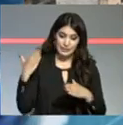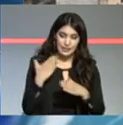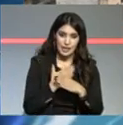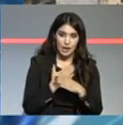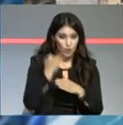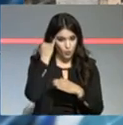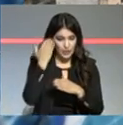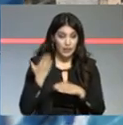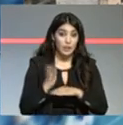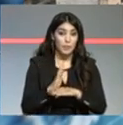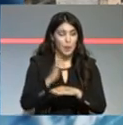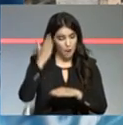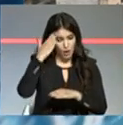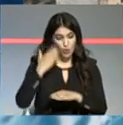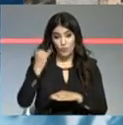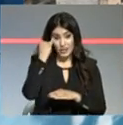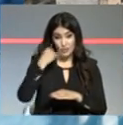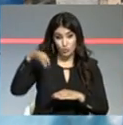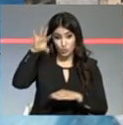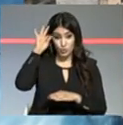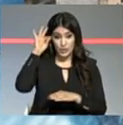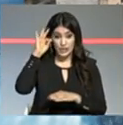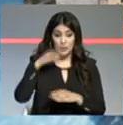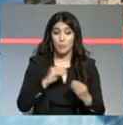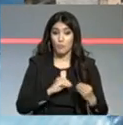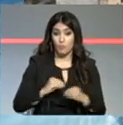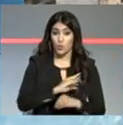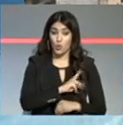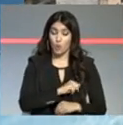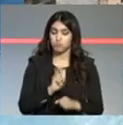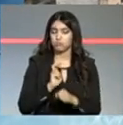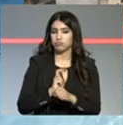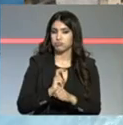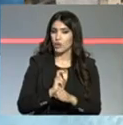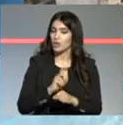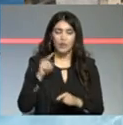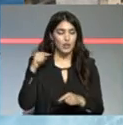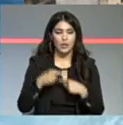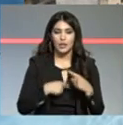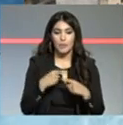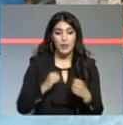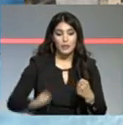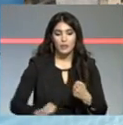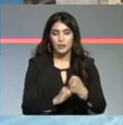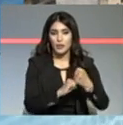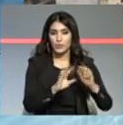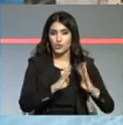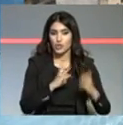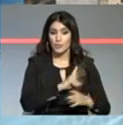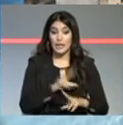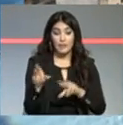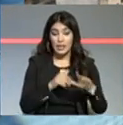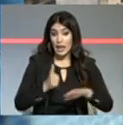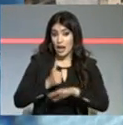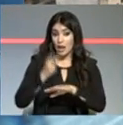وتعلمون انه موقف تونس وار اه من القضيه الفلسطينيه وثابته متاصل وقد افردت رئيس الجمهوريه